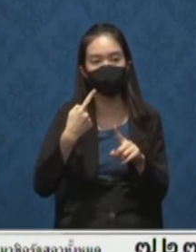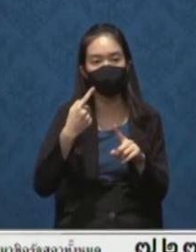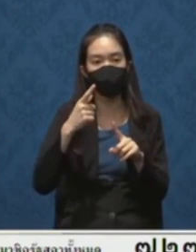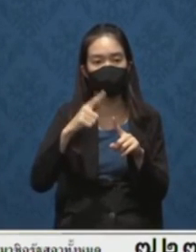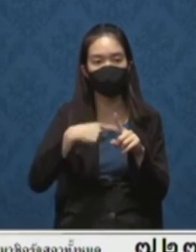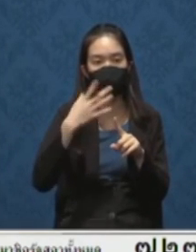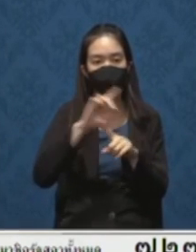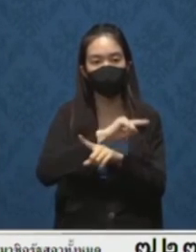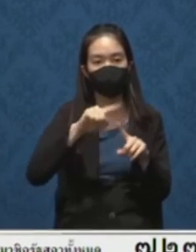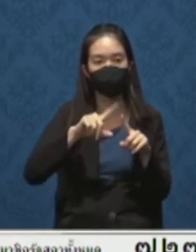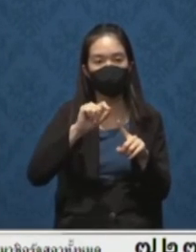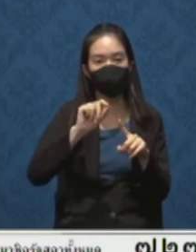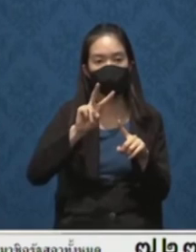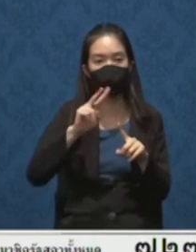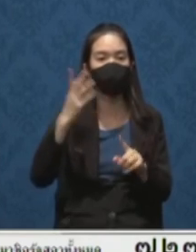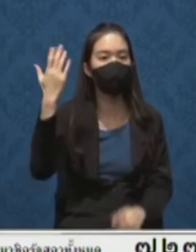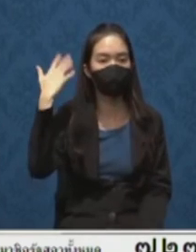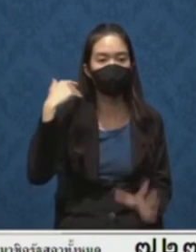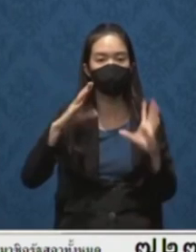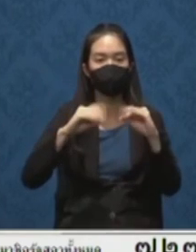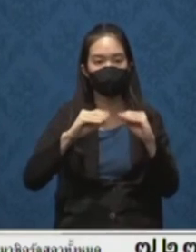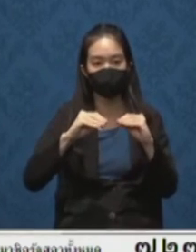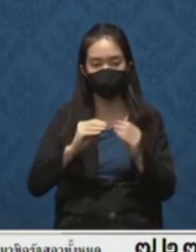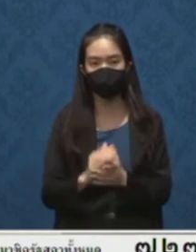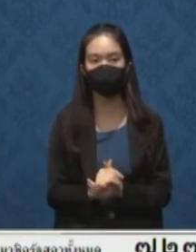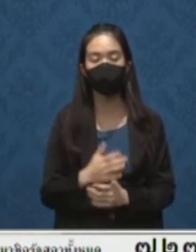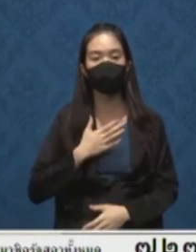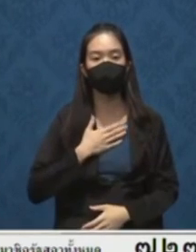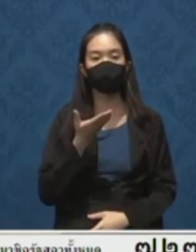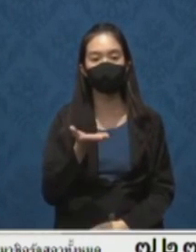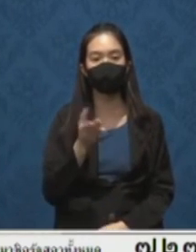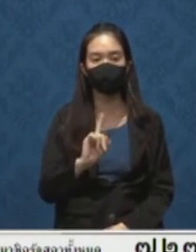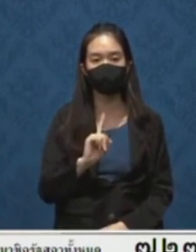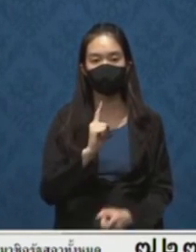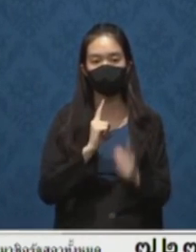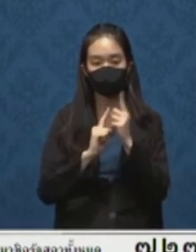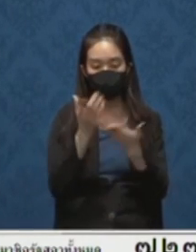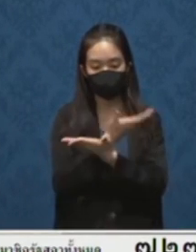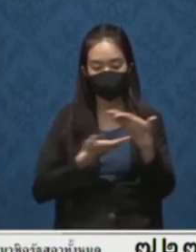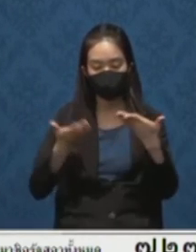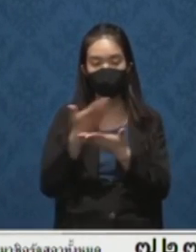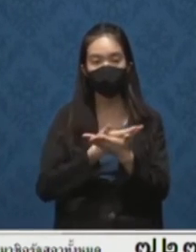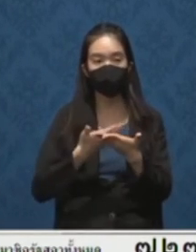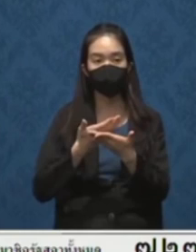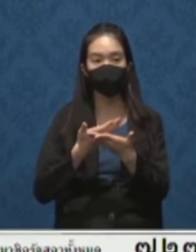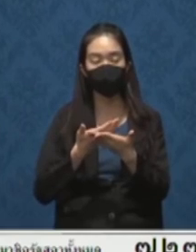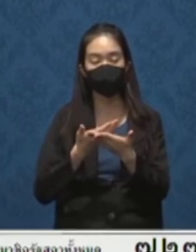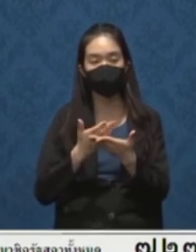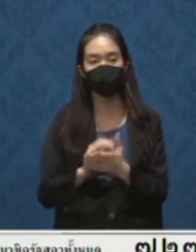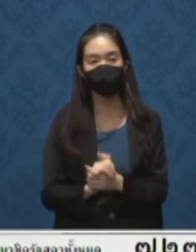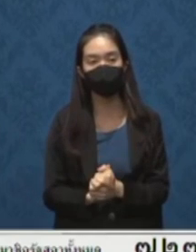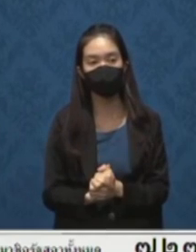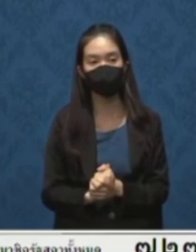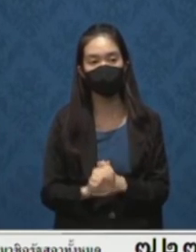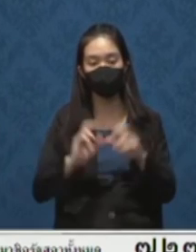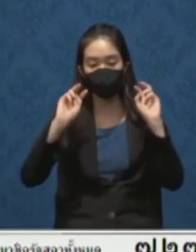ผ่านมาท่ประทานทขอรัครับกผมจะขออนุญาตอภิปรายในประ